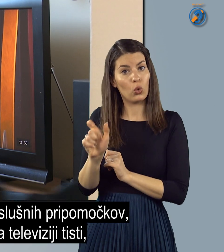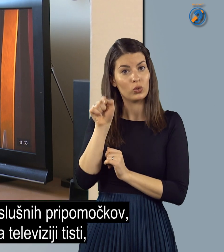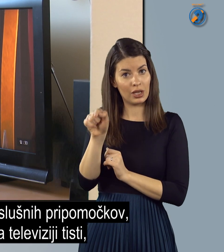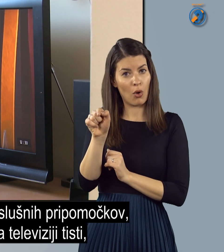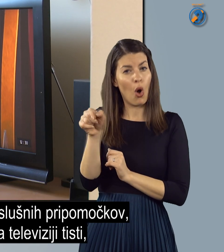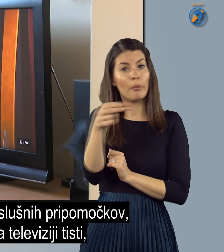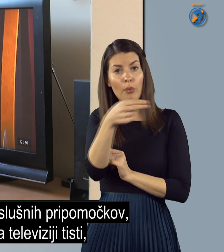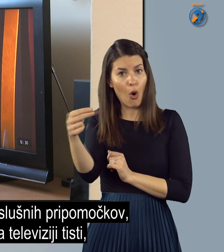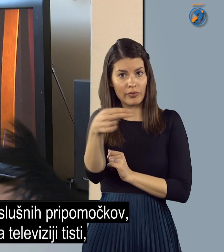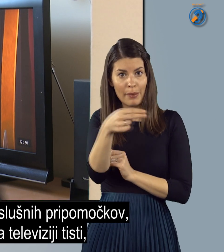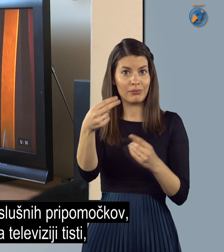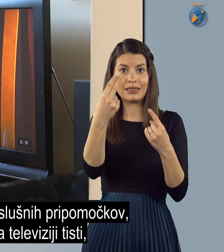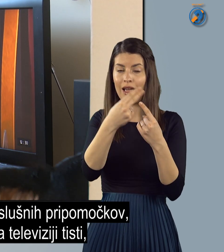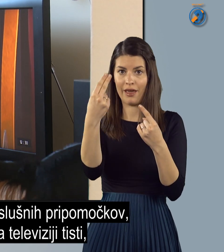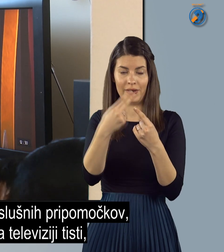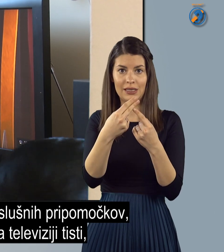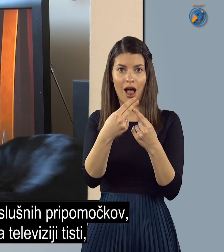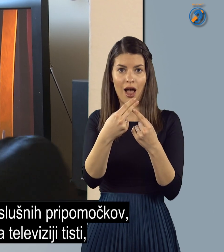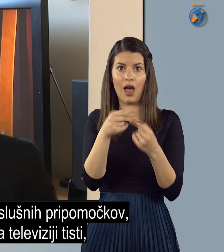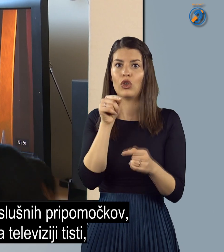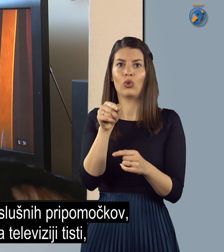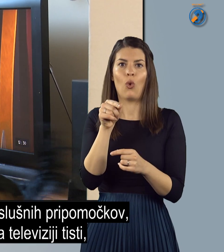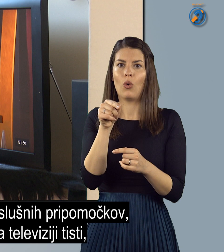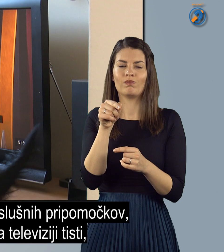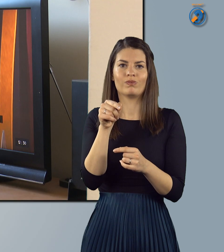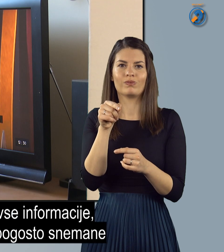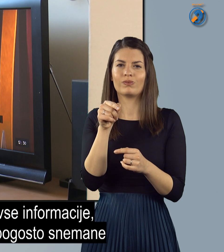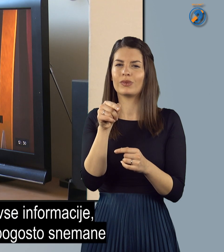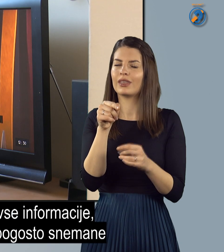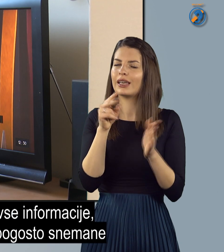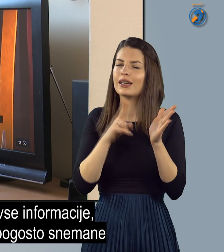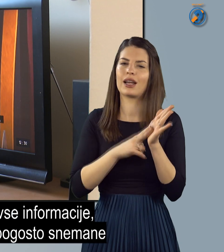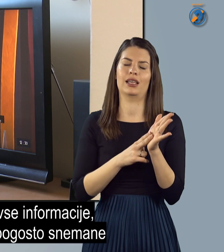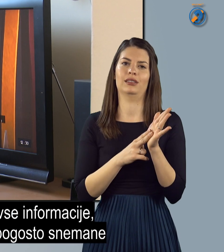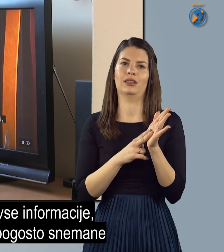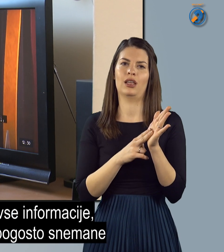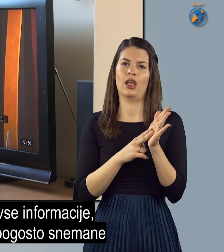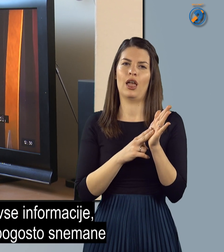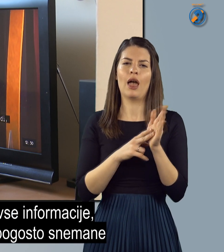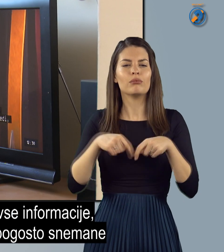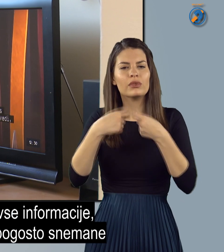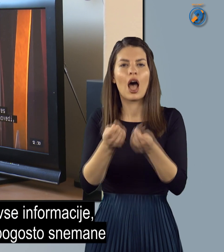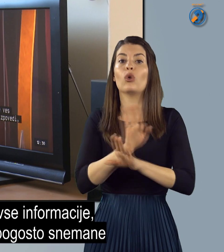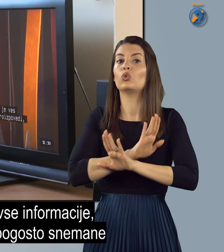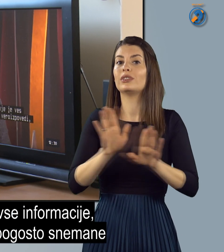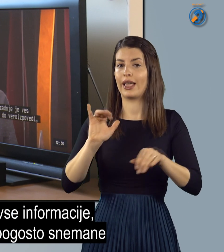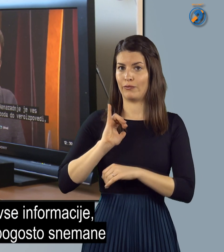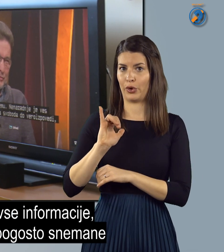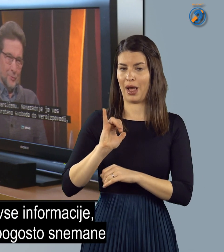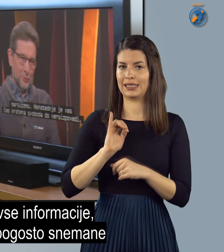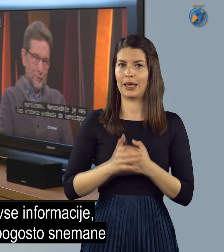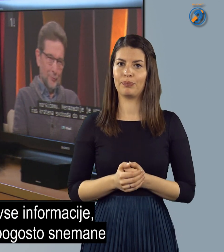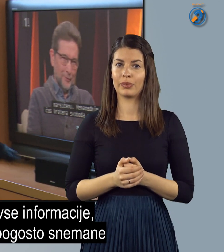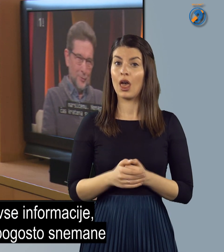so podnapisi na televiziji tisti, ki res nudijo vse informacije, a